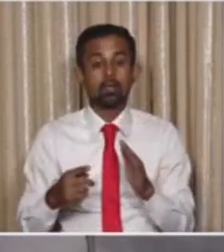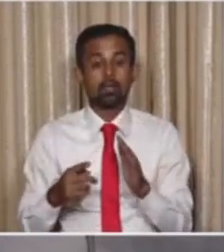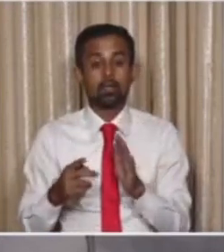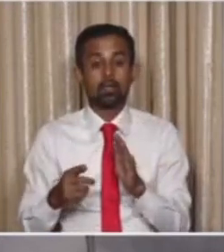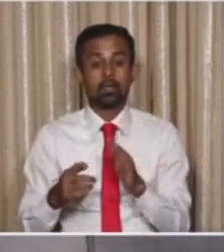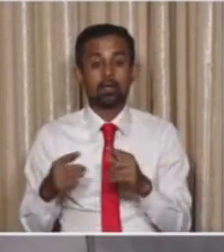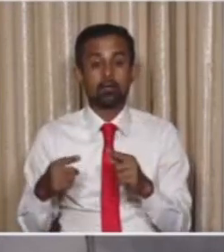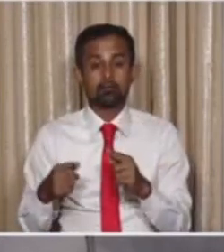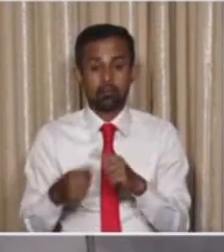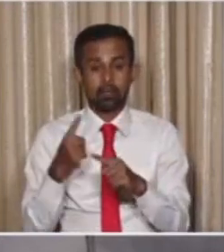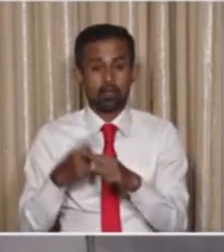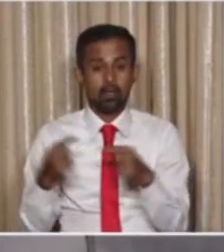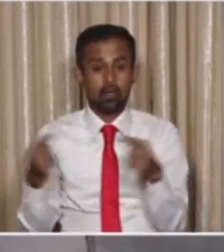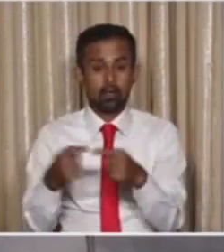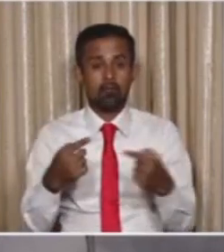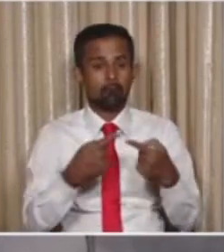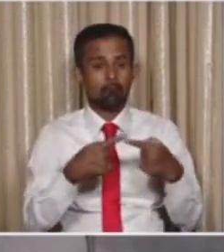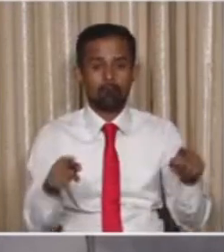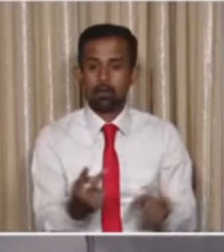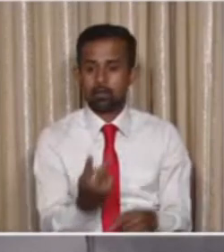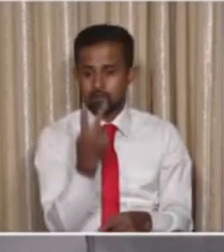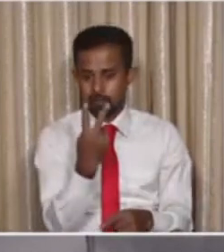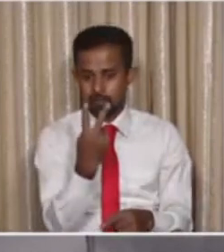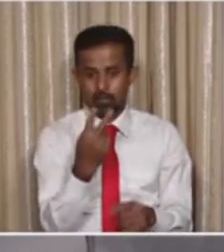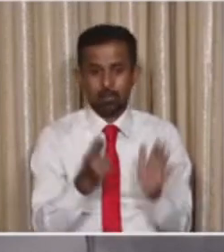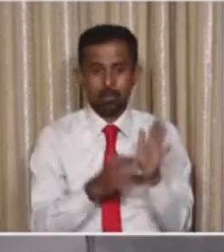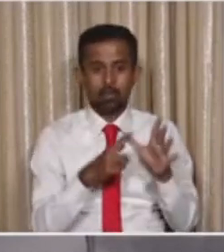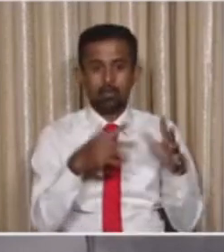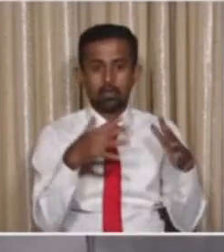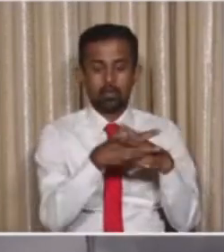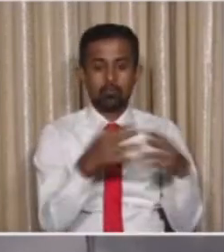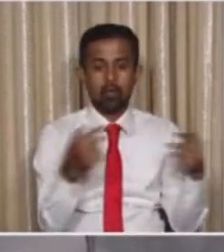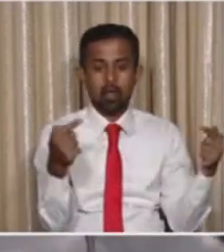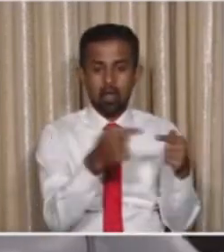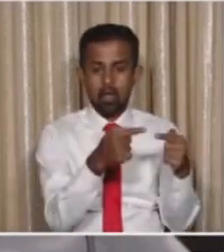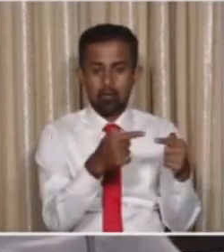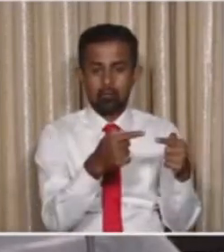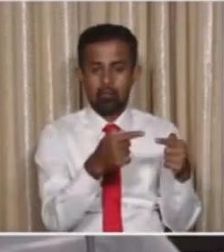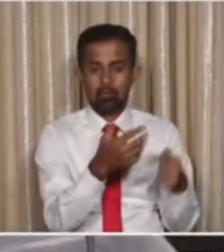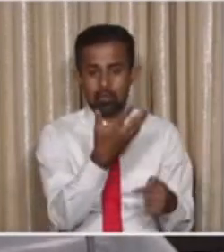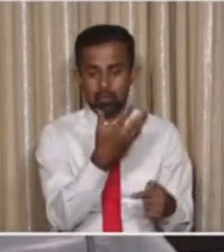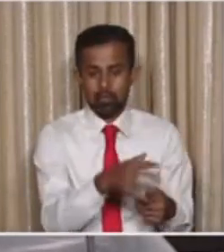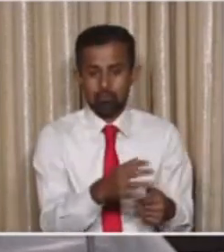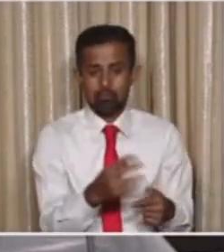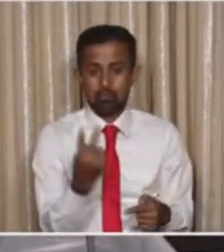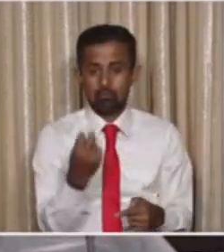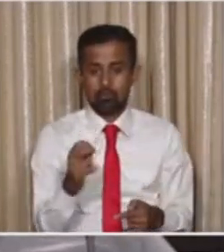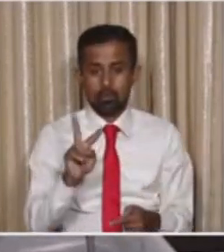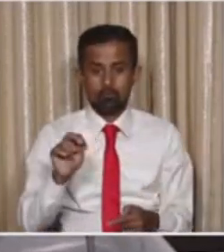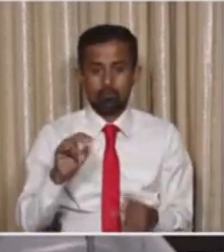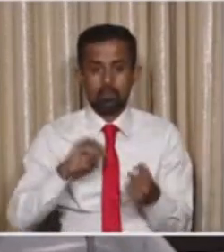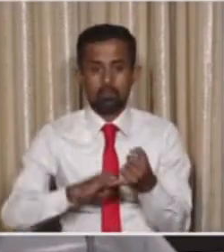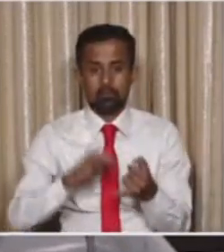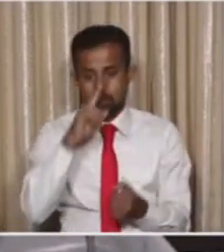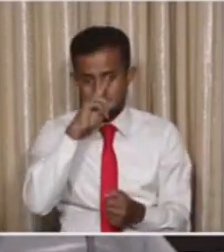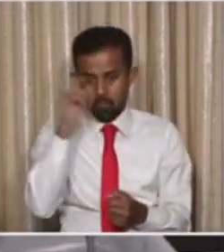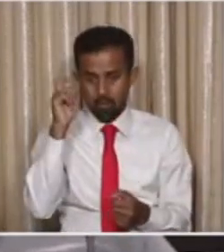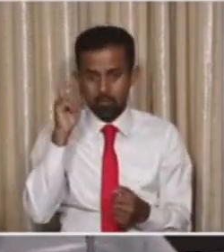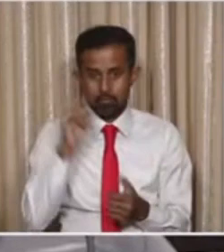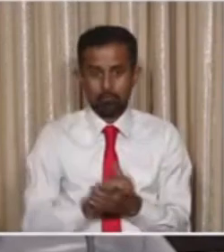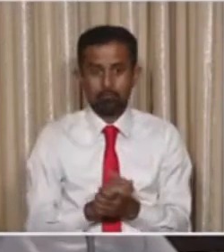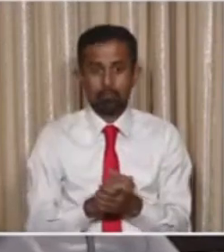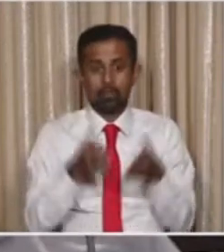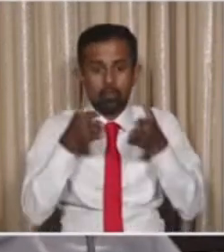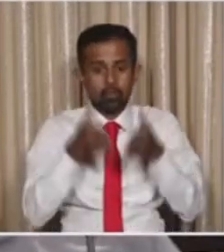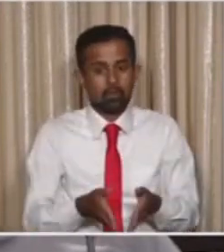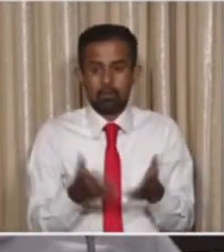කියන්නේ සම්පූර්ණයෙන් වෙනස් දෙකක්. නිව් ඩයමන්ඩ් ලංකා නෞකාවේ සිද්ධිය සිද්ධ වෙන්නේ 2020 සැප්තැම්බර් මාසේ. ඒක